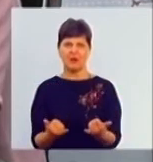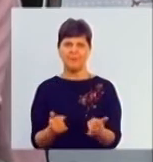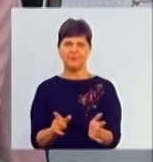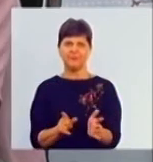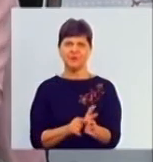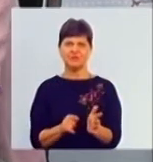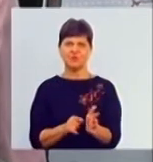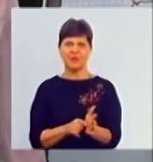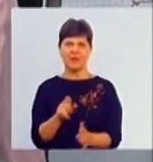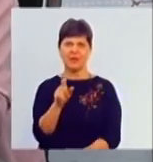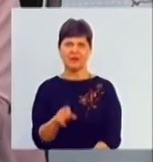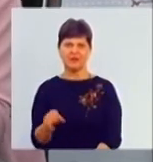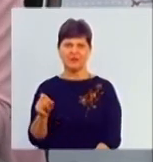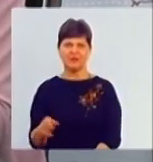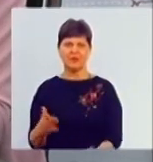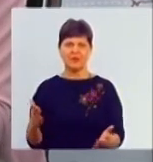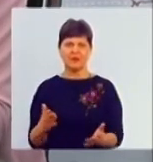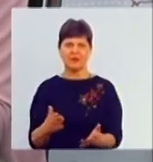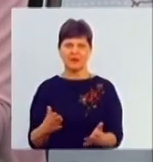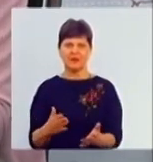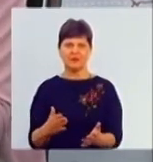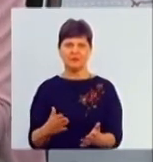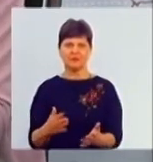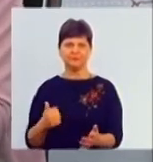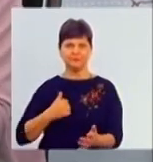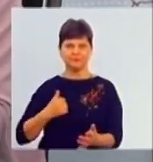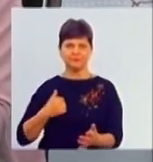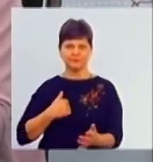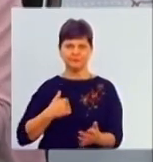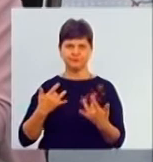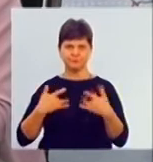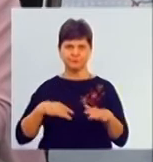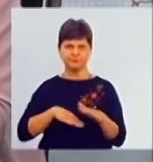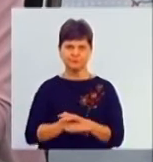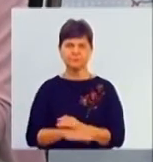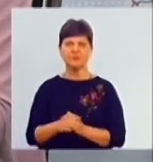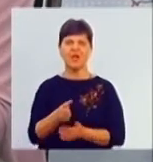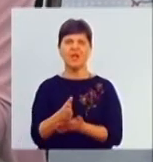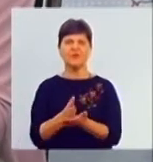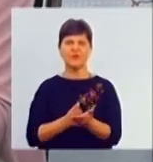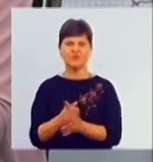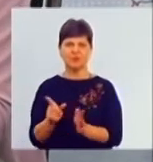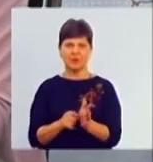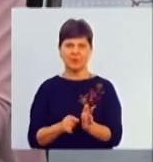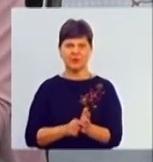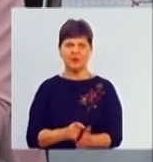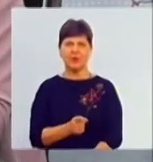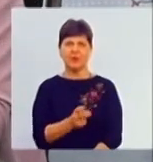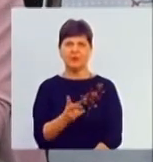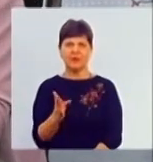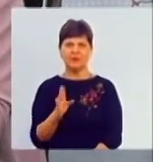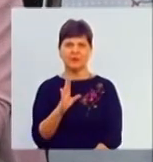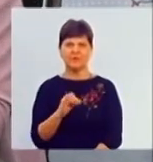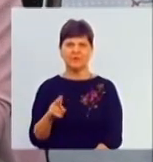пенсіонерів, які звільняються з силових структур, пенсія за вислугу років. У нас є декілька видів